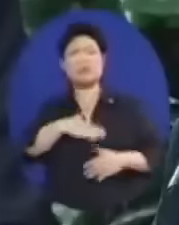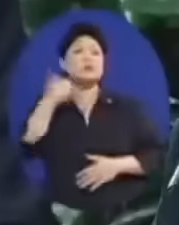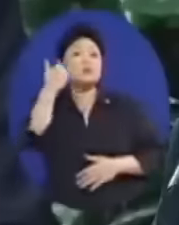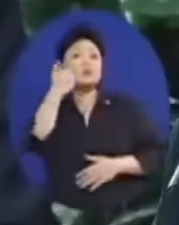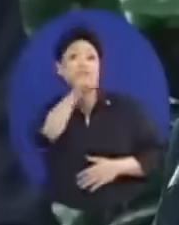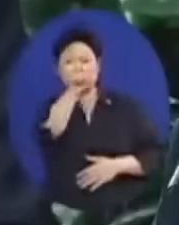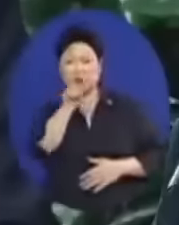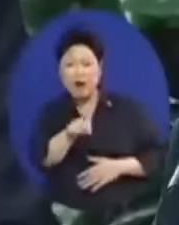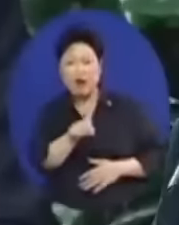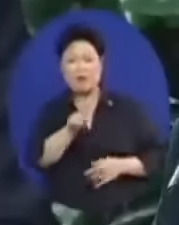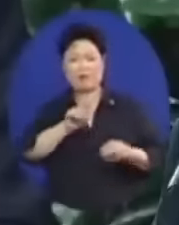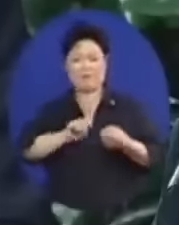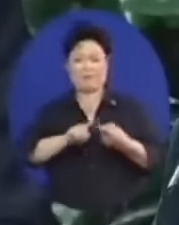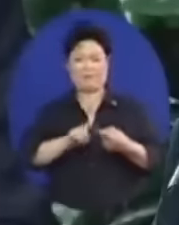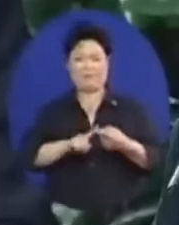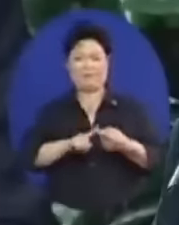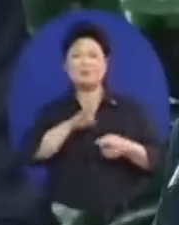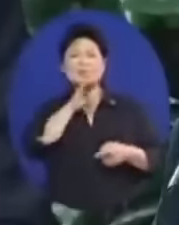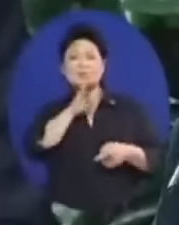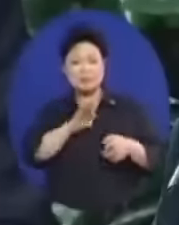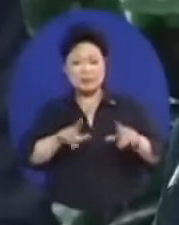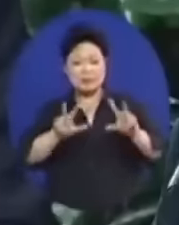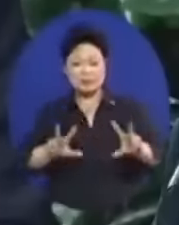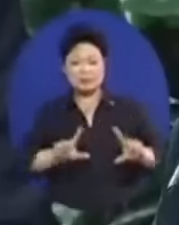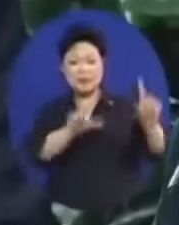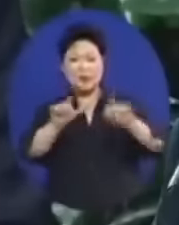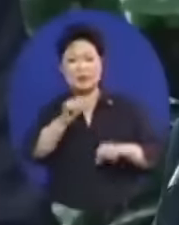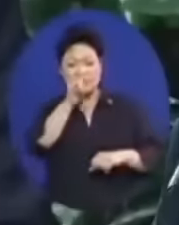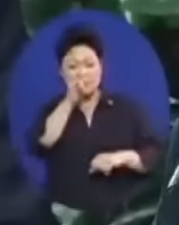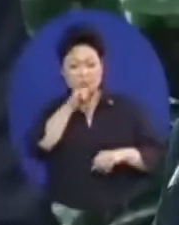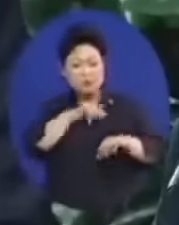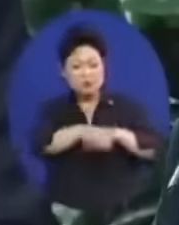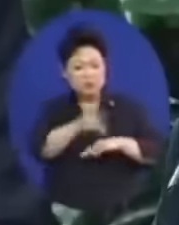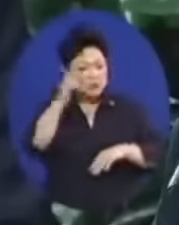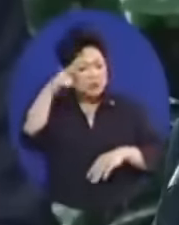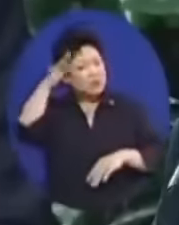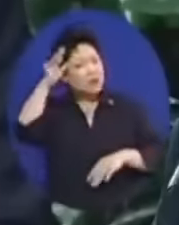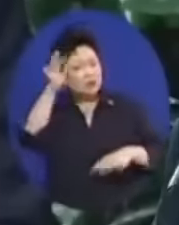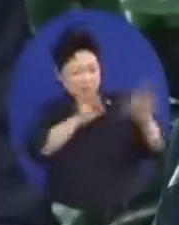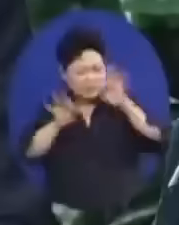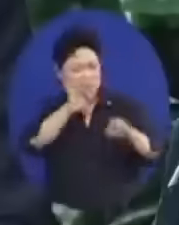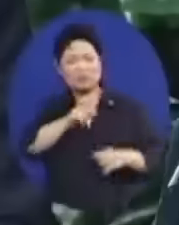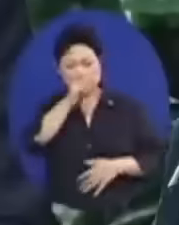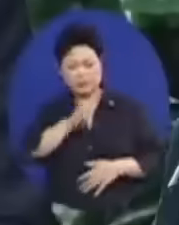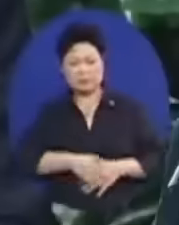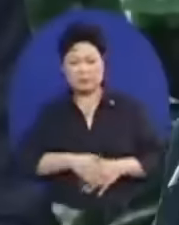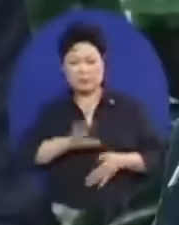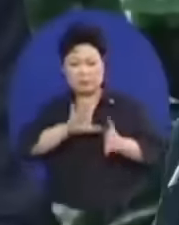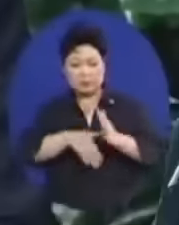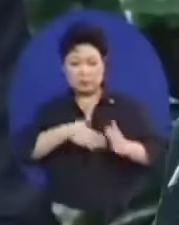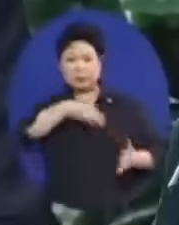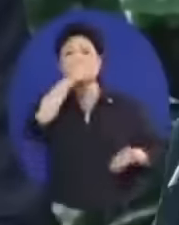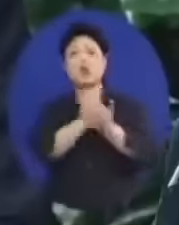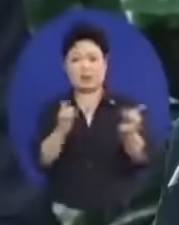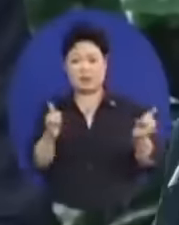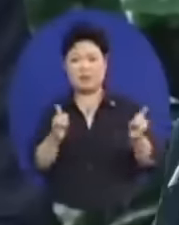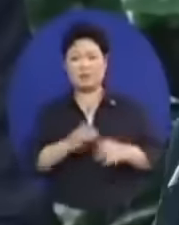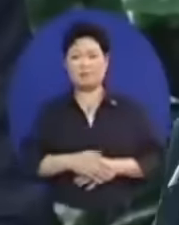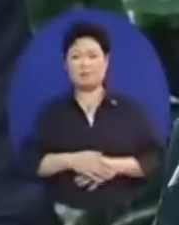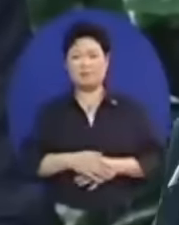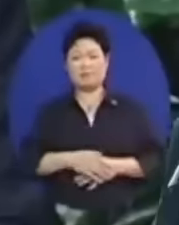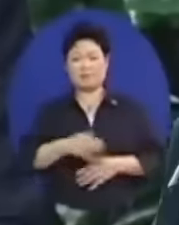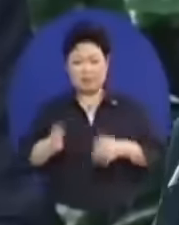누군가? 이것이 실존주의 철학자들이 찾는 질문인 것입니다. 그때는 나는 죄인이다,